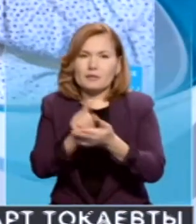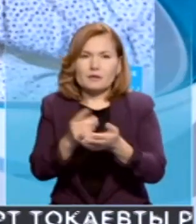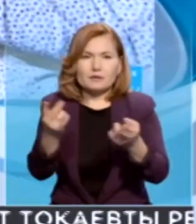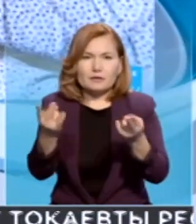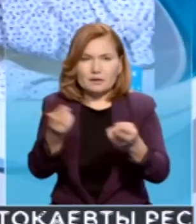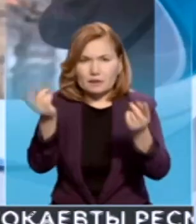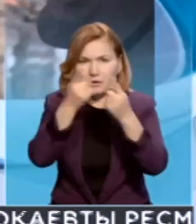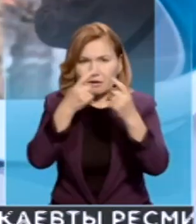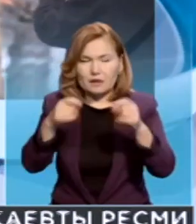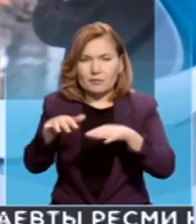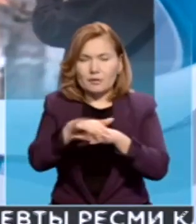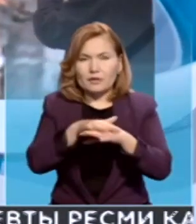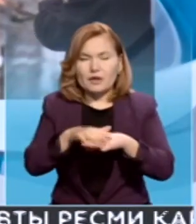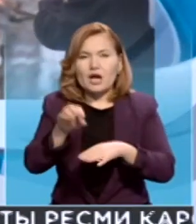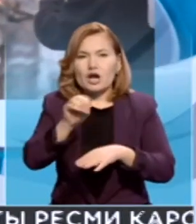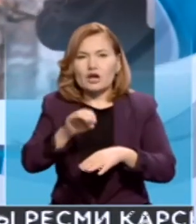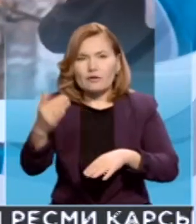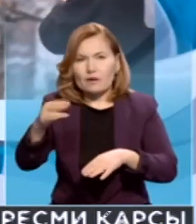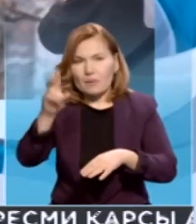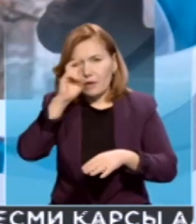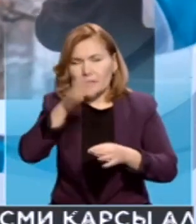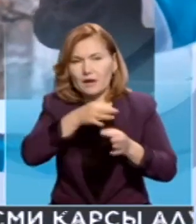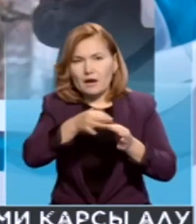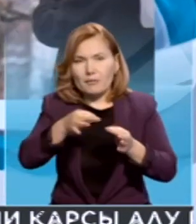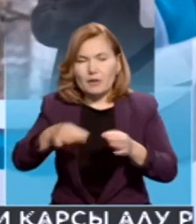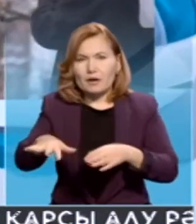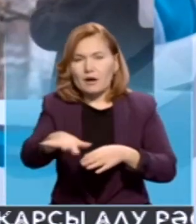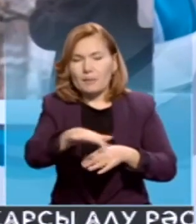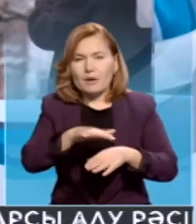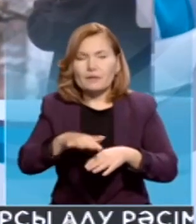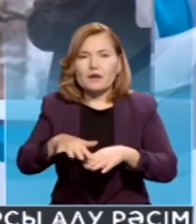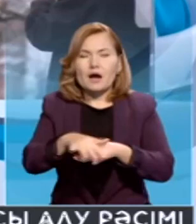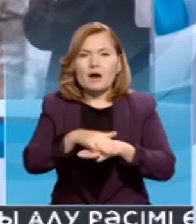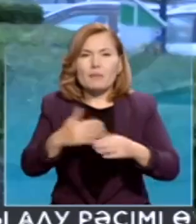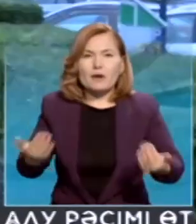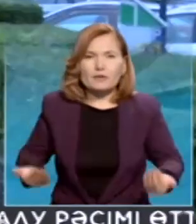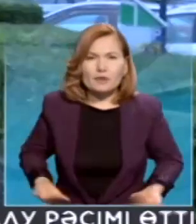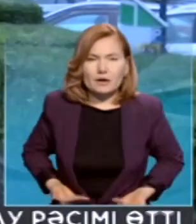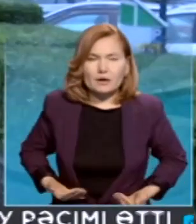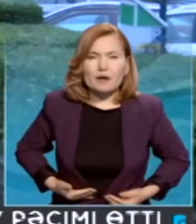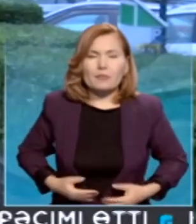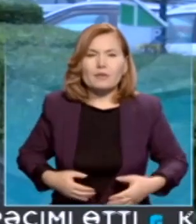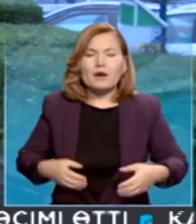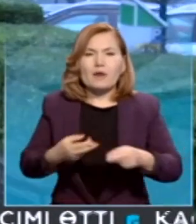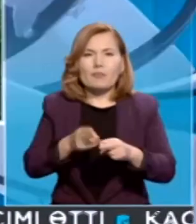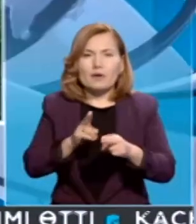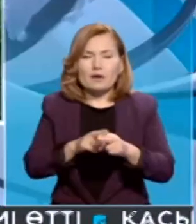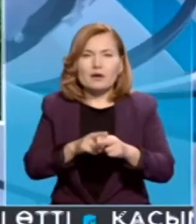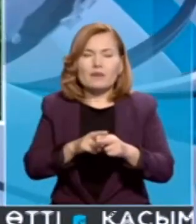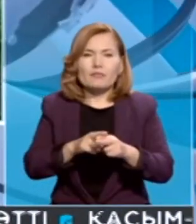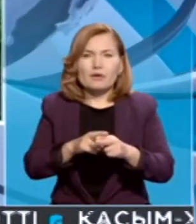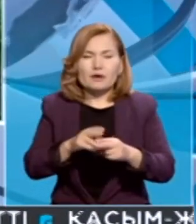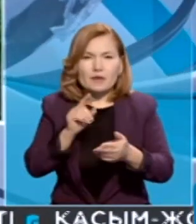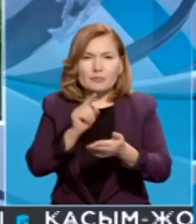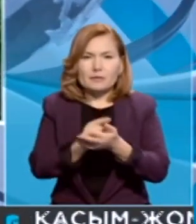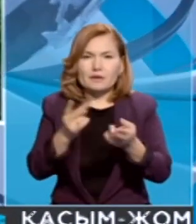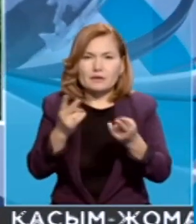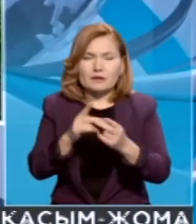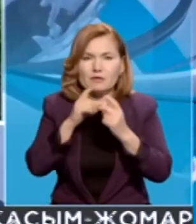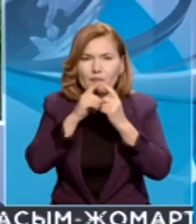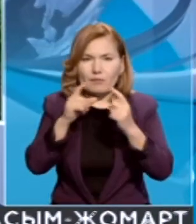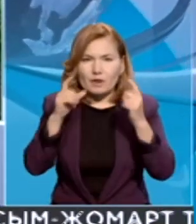шақыруда. Сондай-ақ Еуропаның бірқатар мемлекеттерінде адам көп шоғырланатын жерлерде тұрғындарға қайтадан маска киюге кеңес беріп